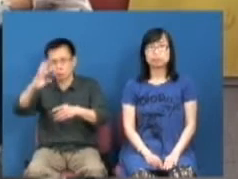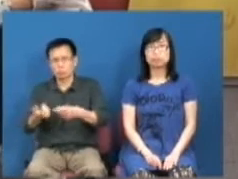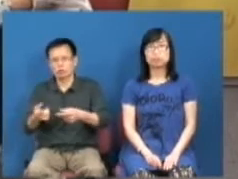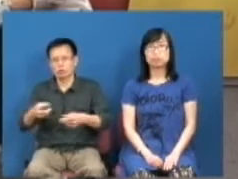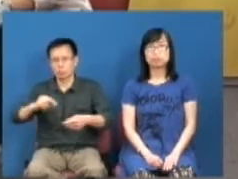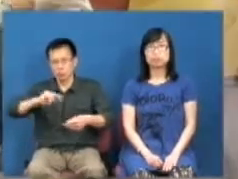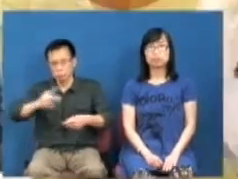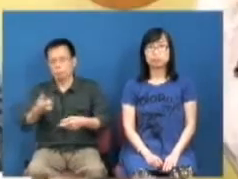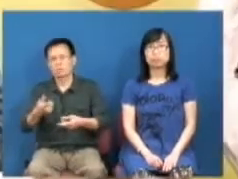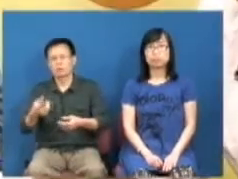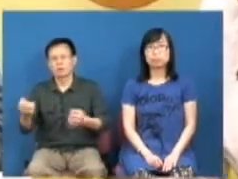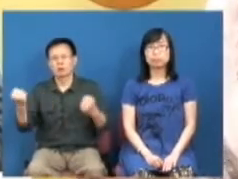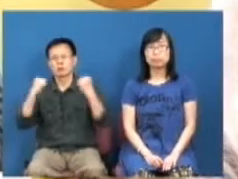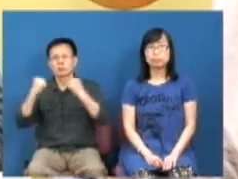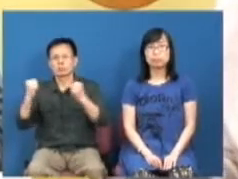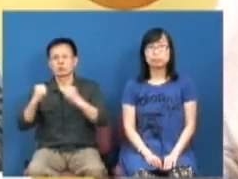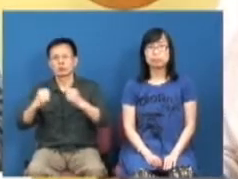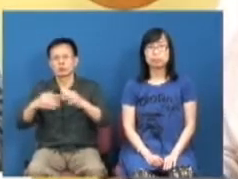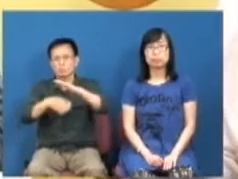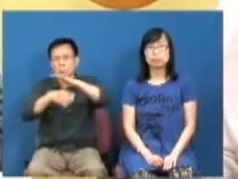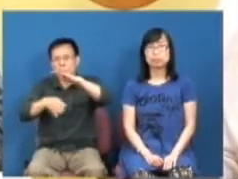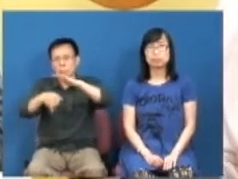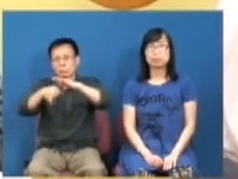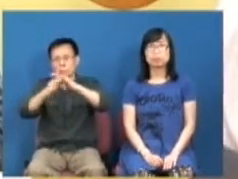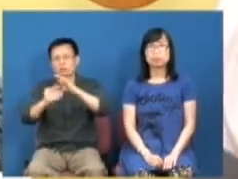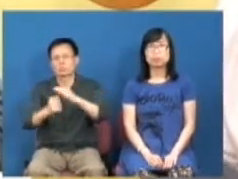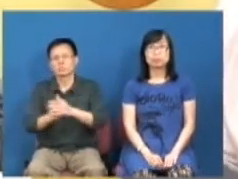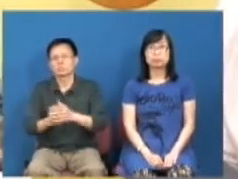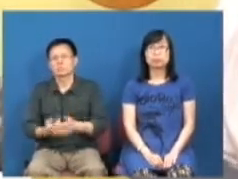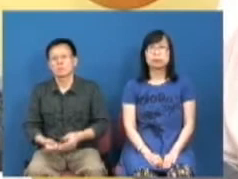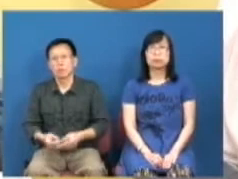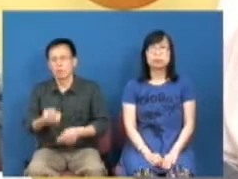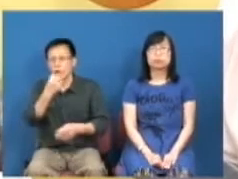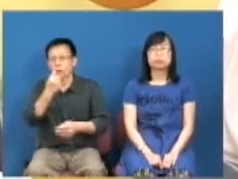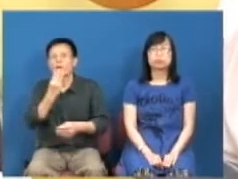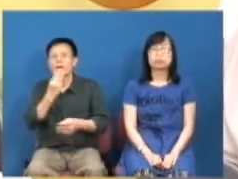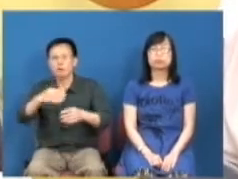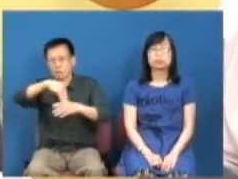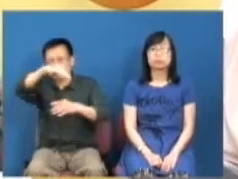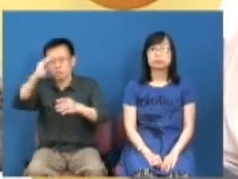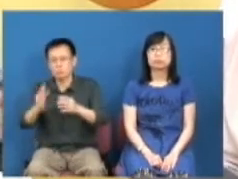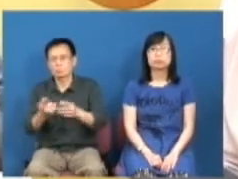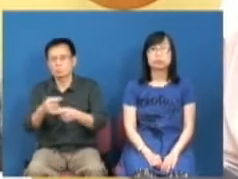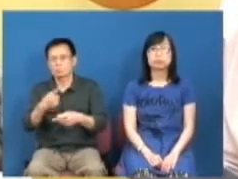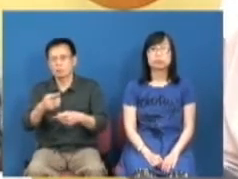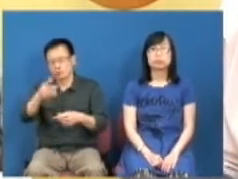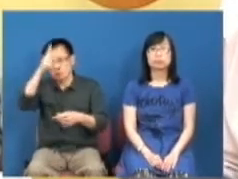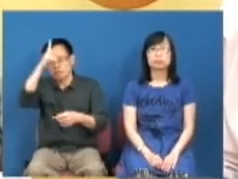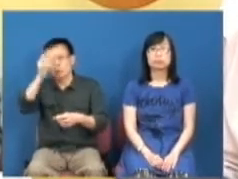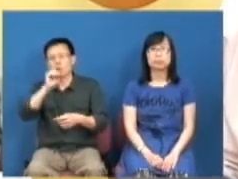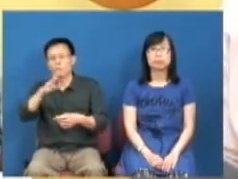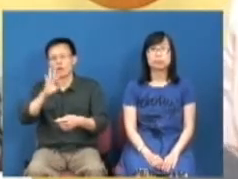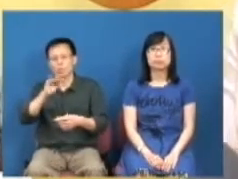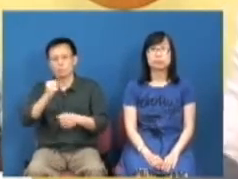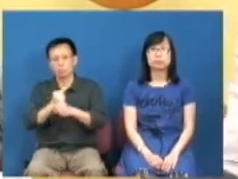啦。咁其實就香港岩洞應該嗱，我自己喺各方面查索先，咁其實政府就話都可以做一